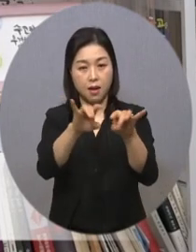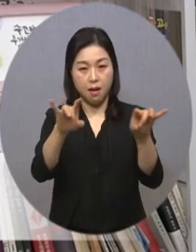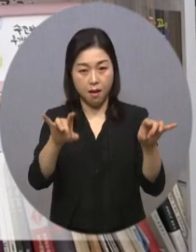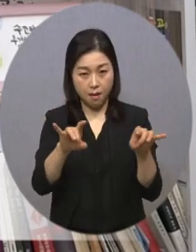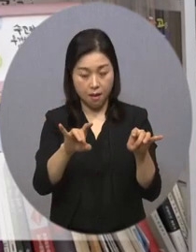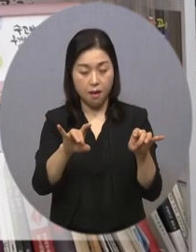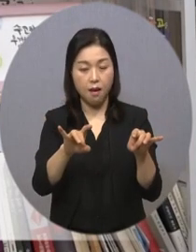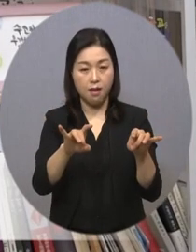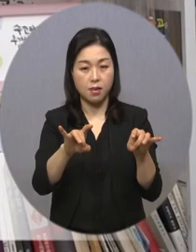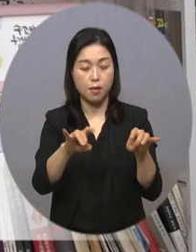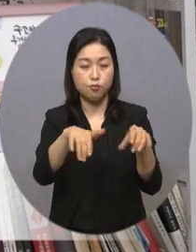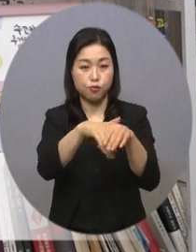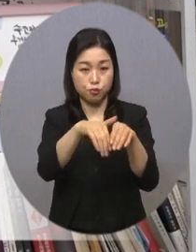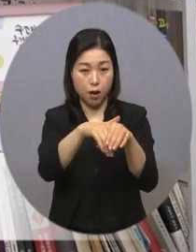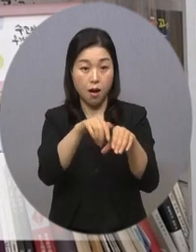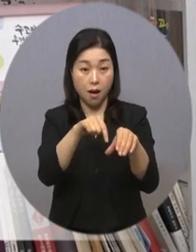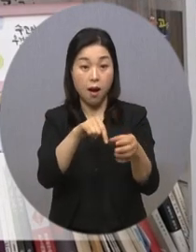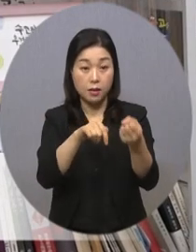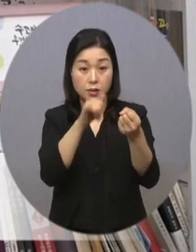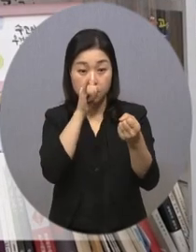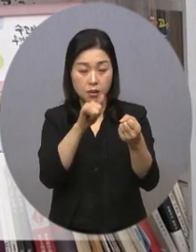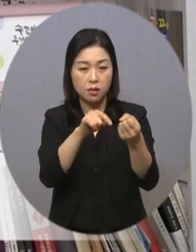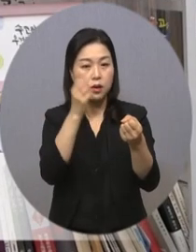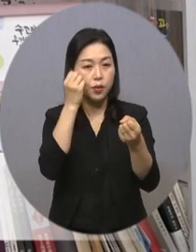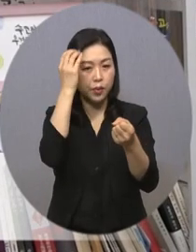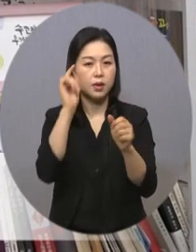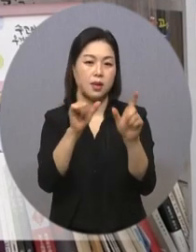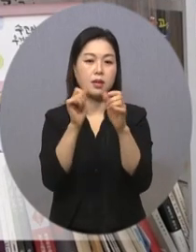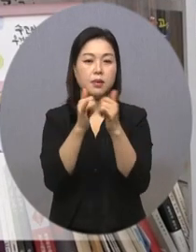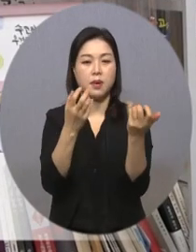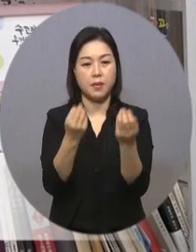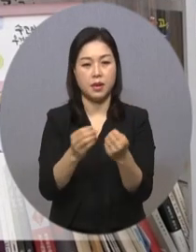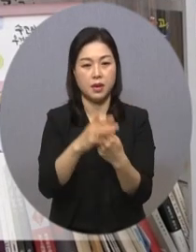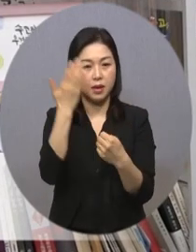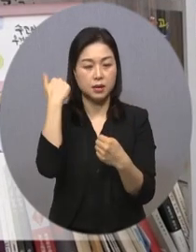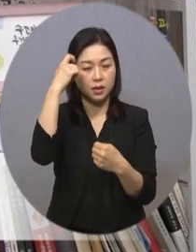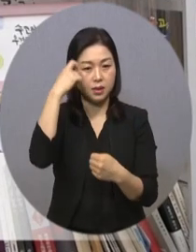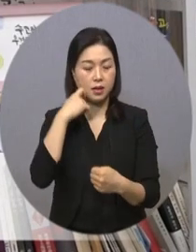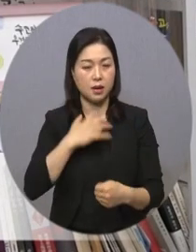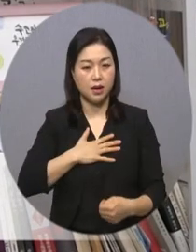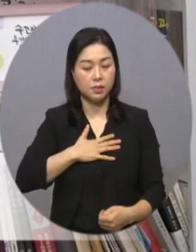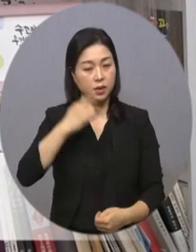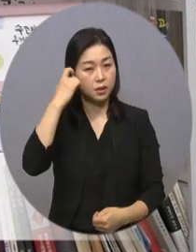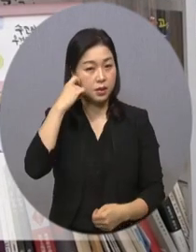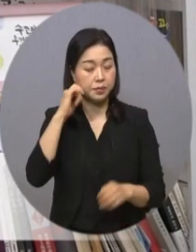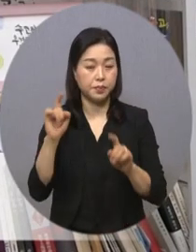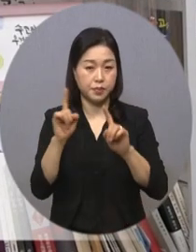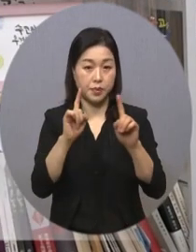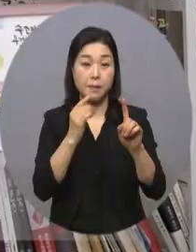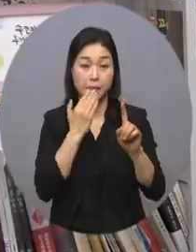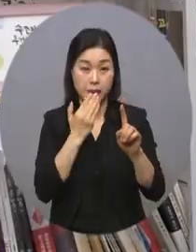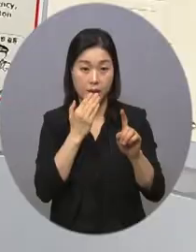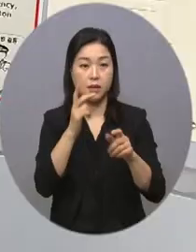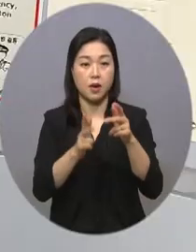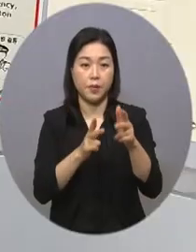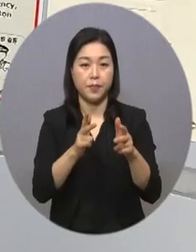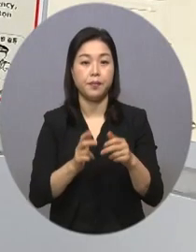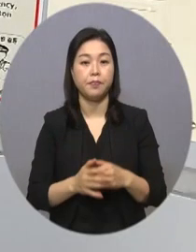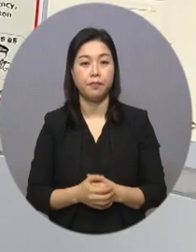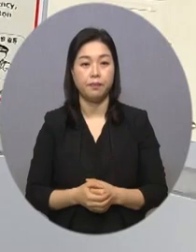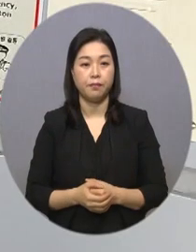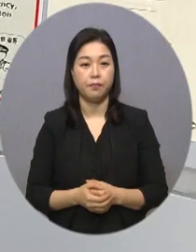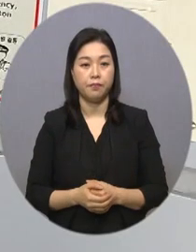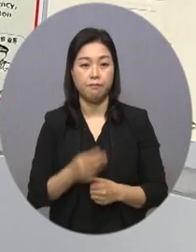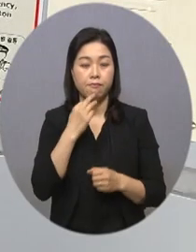문화가 있는데 이걸 잊고 사는 사람들이 많이 있거든요. 그래서 예전에 느꼈던 감정을 되살리는 그런 프로그램입니다.